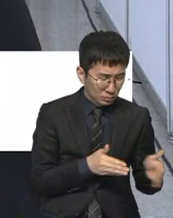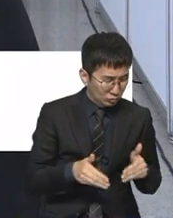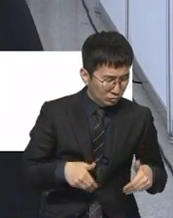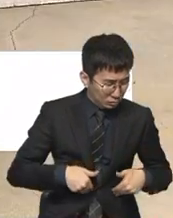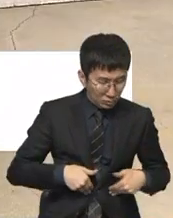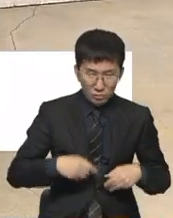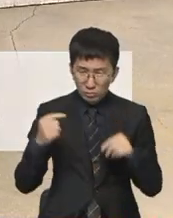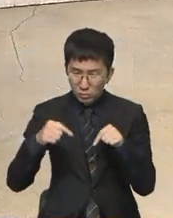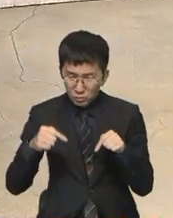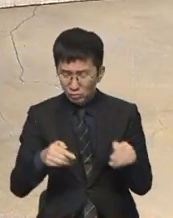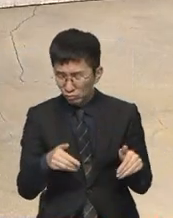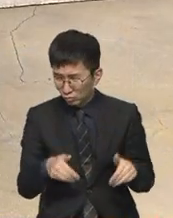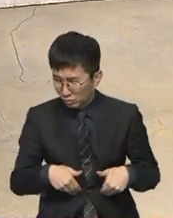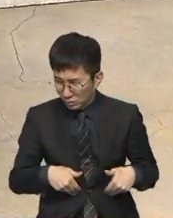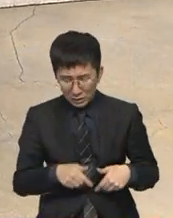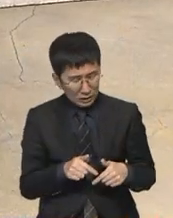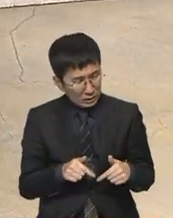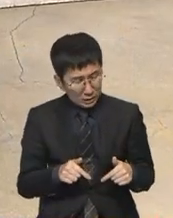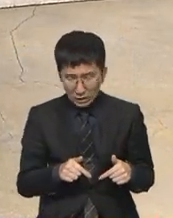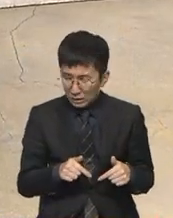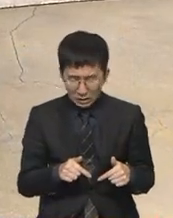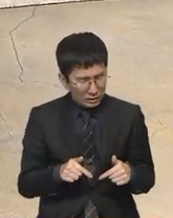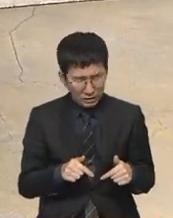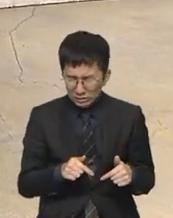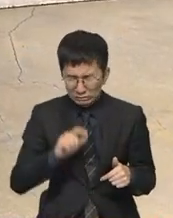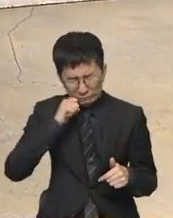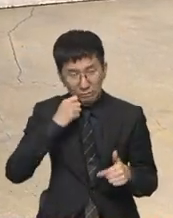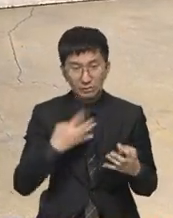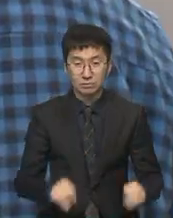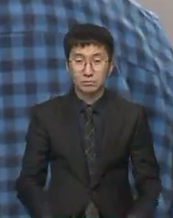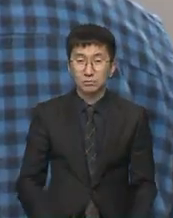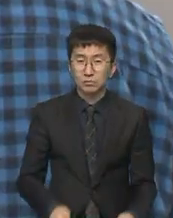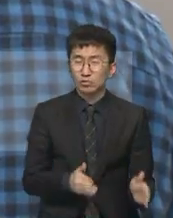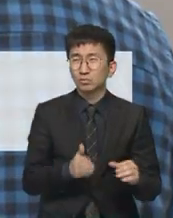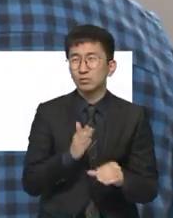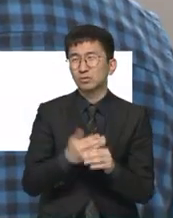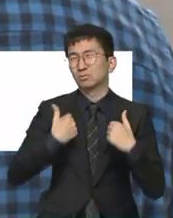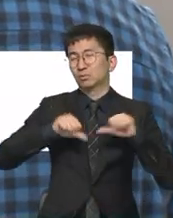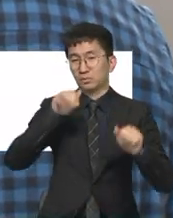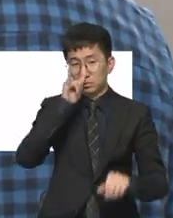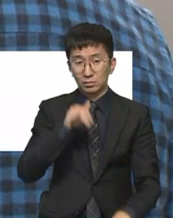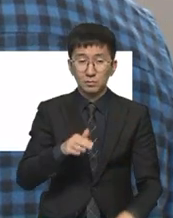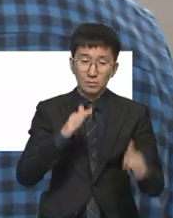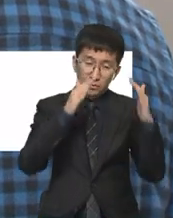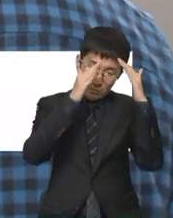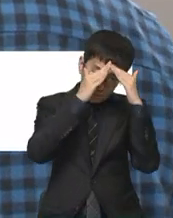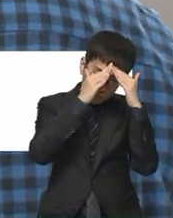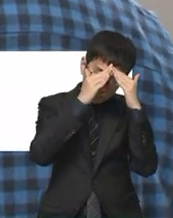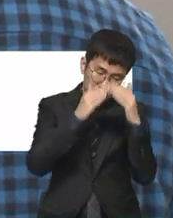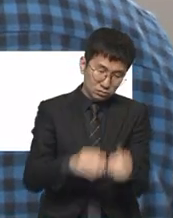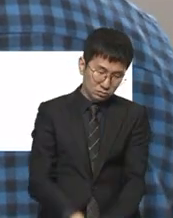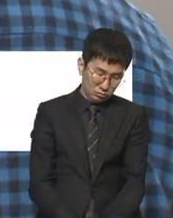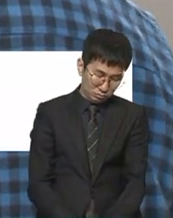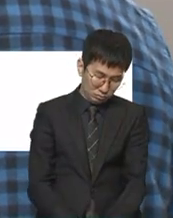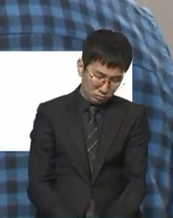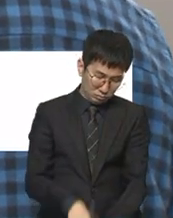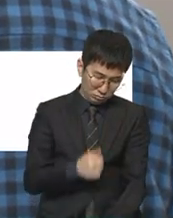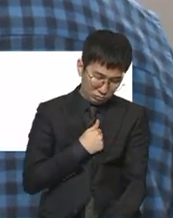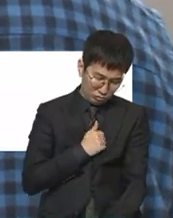준비하는데 어려움을. 취업을 준비하다 포기한 청년도 많습니다. 집에 오래 있으면은 굉장히 좀 자신감 역시